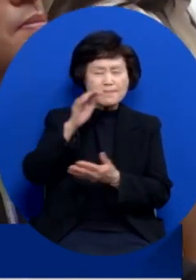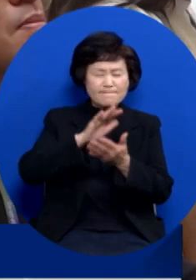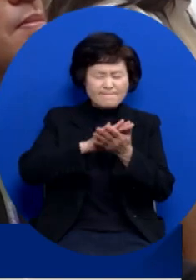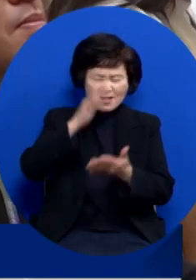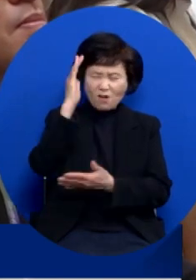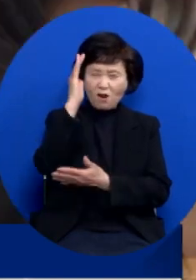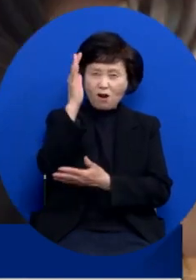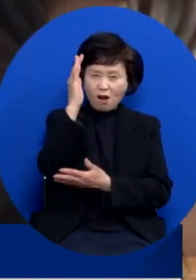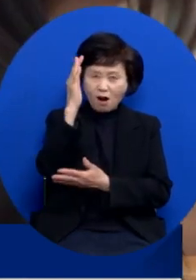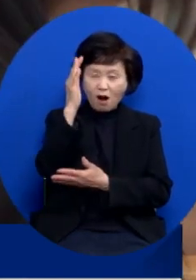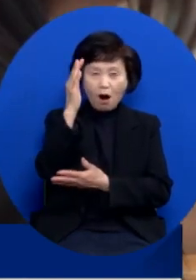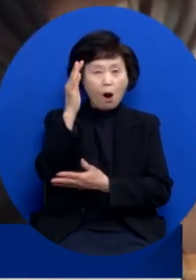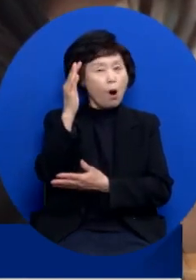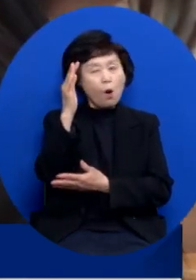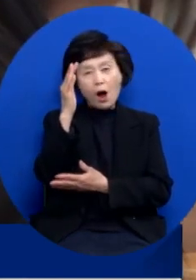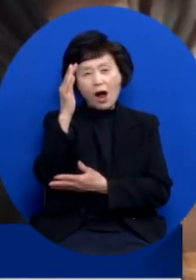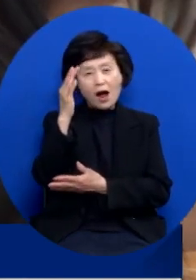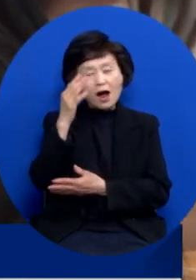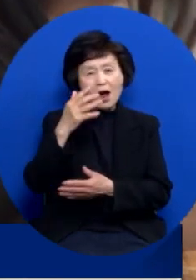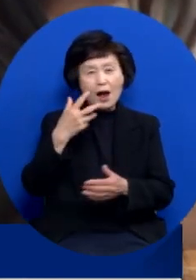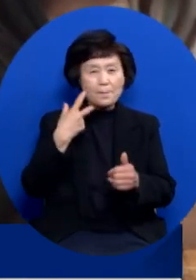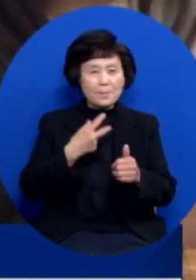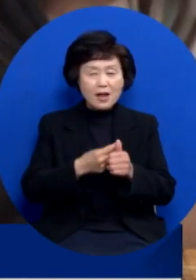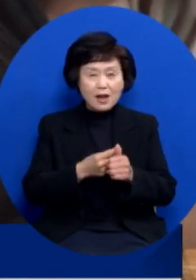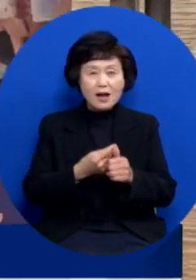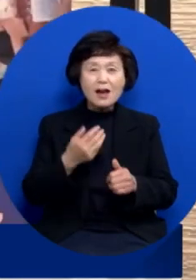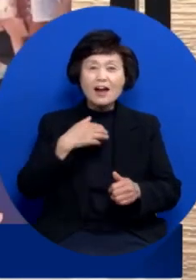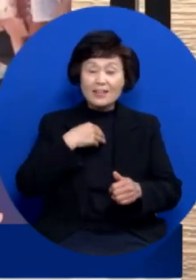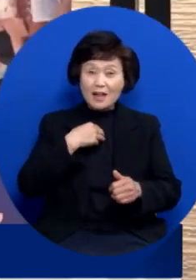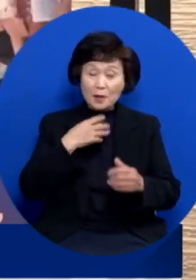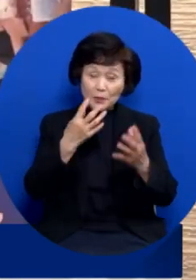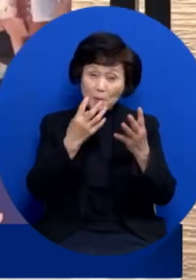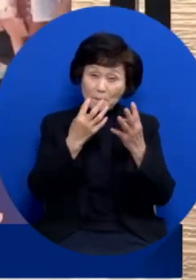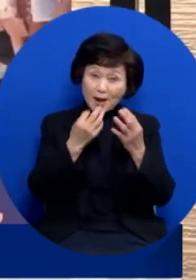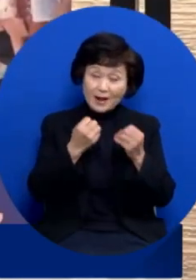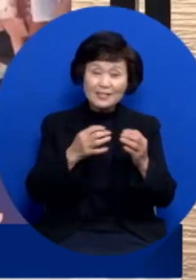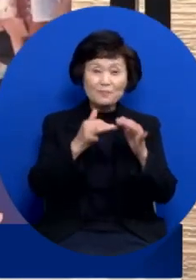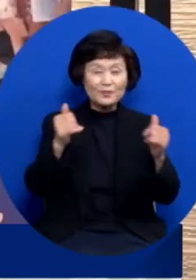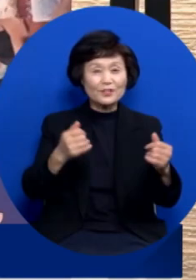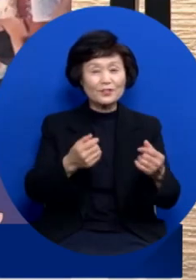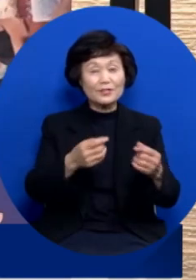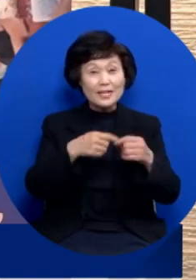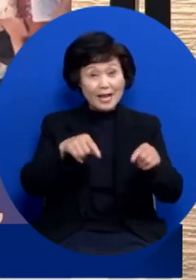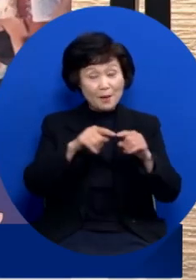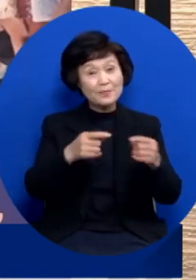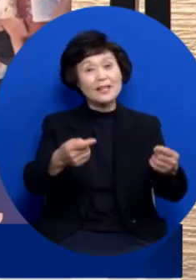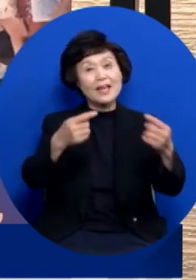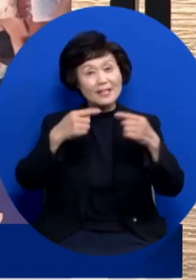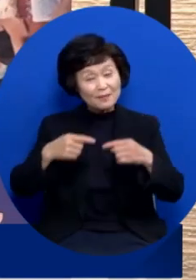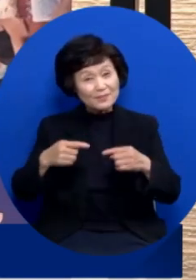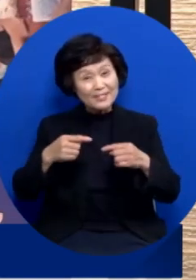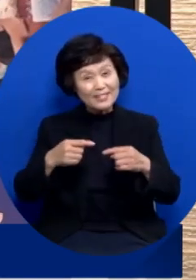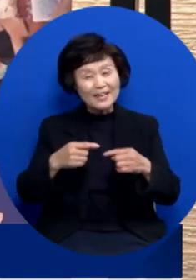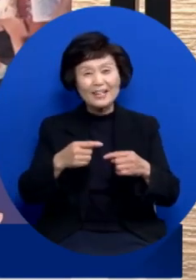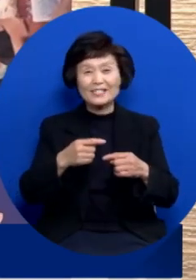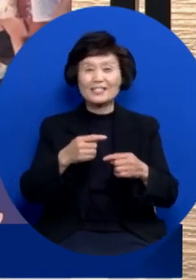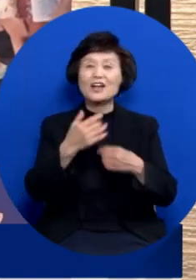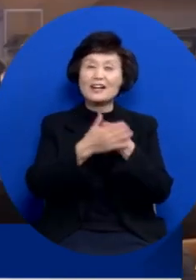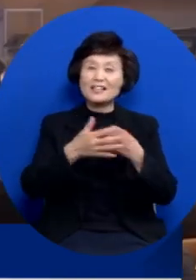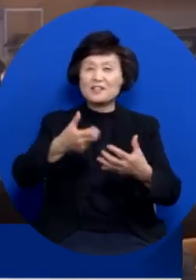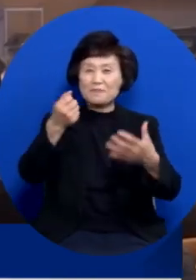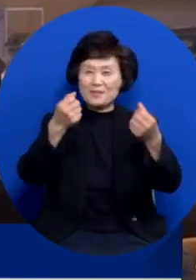안에 깊숙이 심령에 박히는 그런 시간인데 꼭 많은 분들이 오셔가지고 이번 기회뿐만 아니라 다음 성회에도 놓치지 않았으면